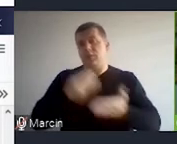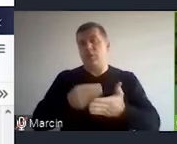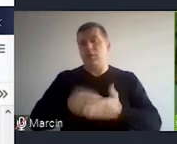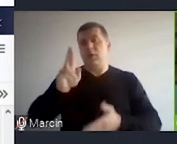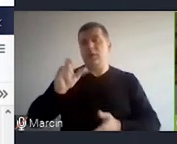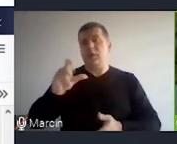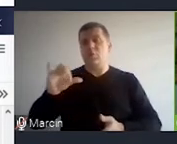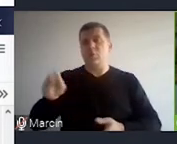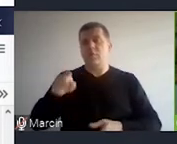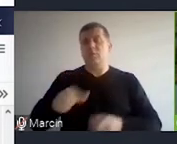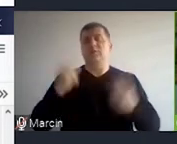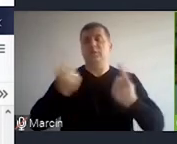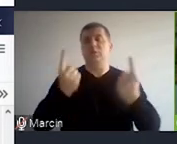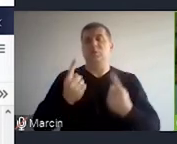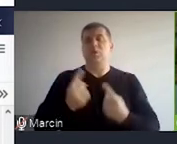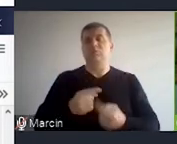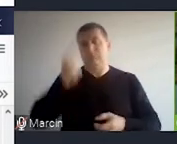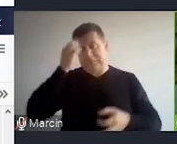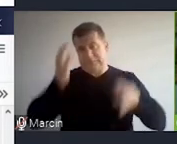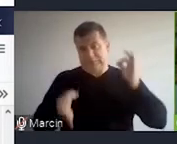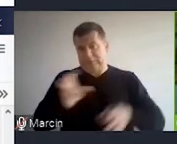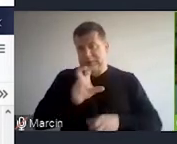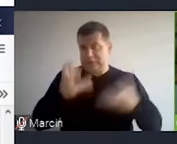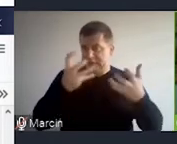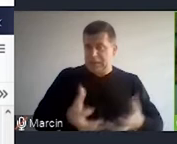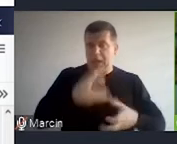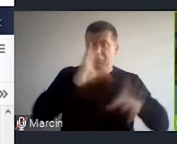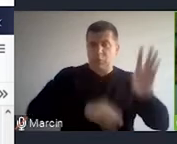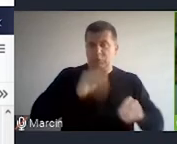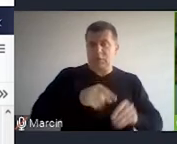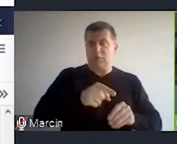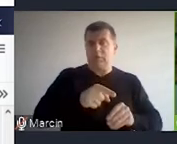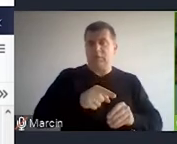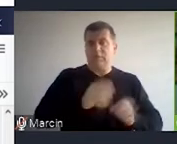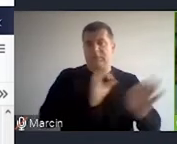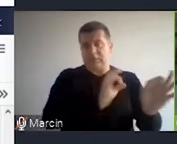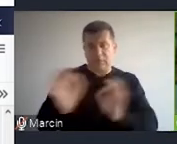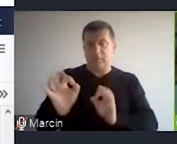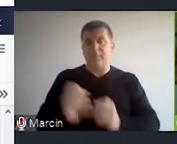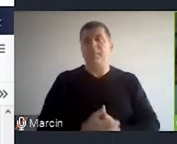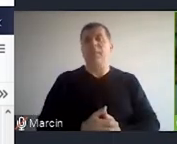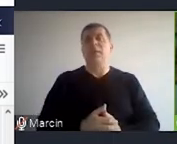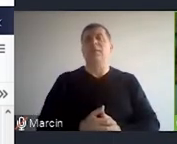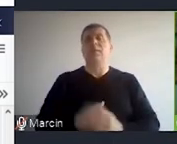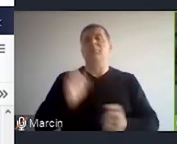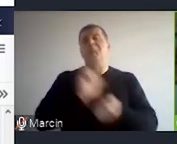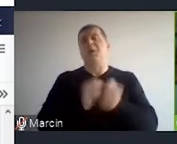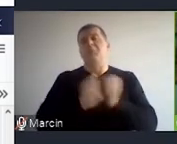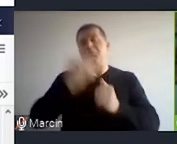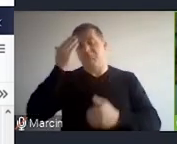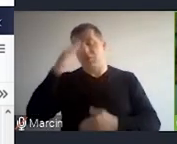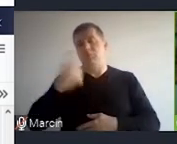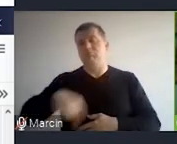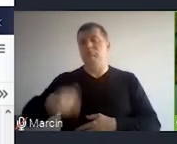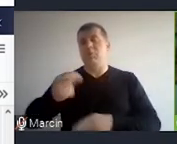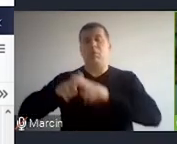ryczałtowych, w takiej sytuacji rozważcie, czy chcecie ten budżet, mówiąc kolokwialnie, wyzerować, czy zdecydowanie wolicie,